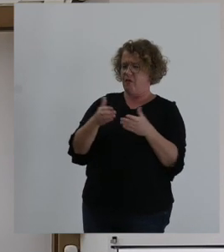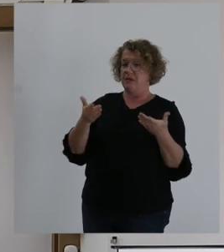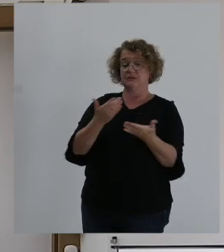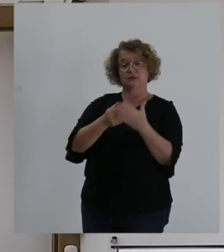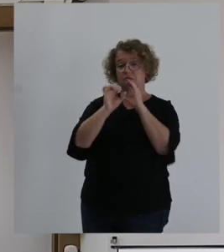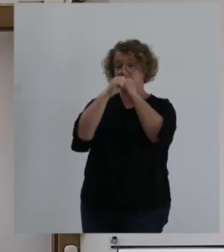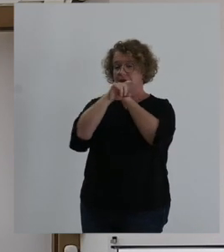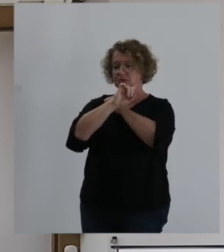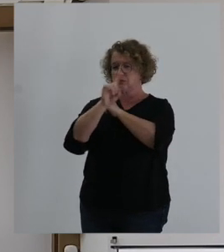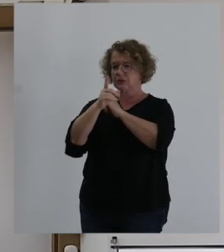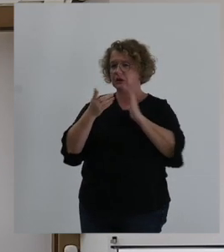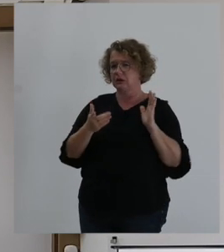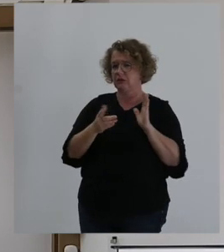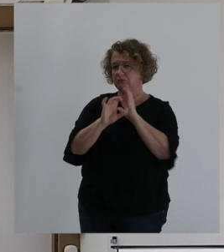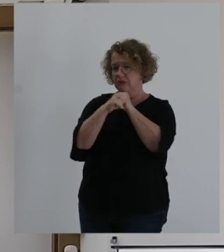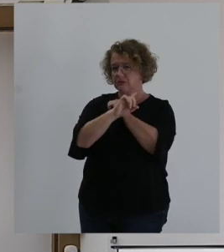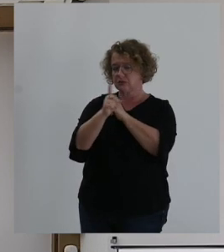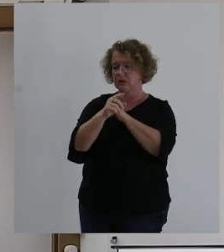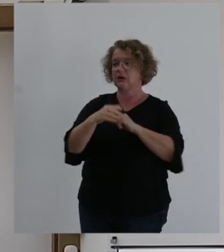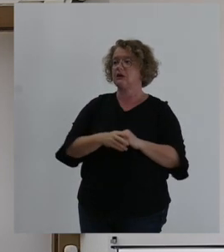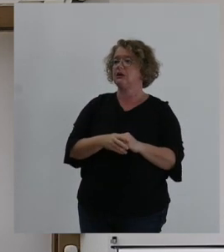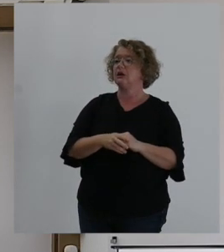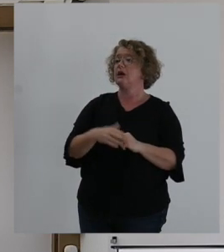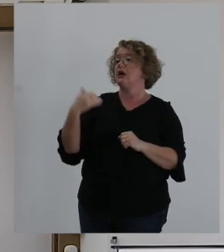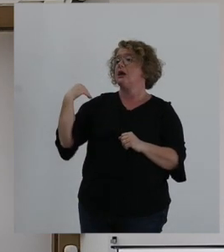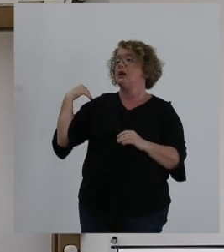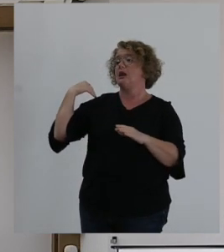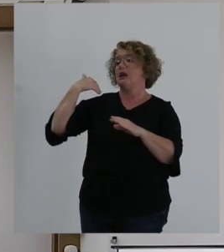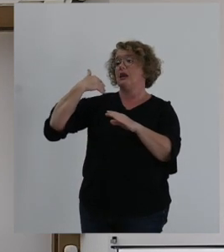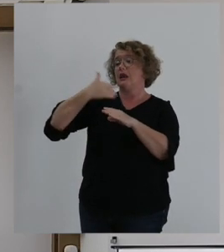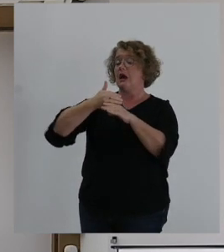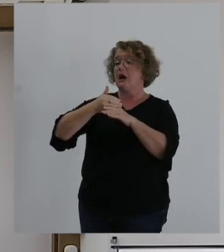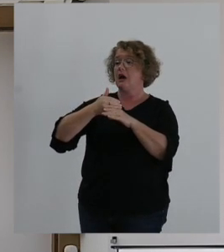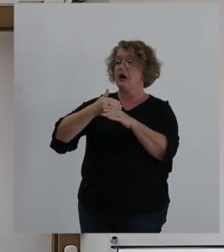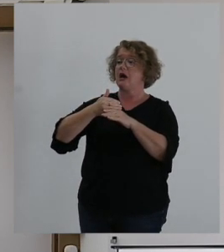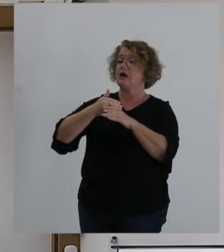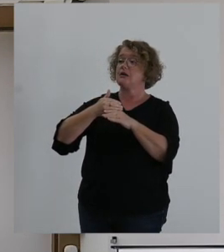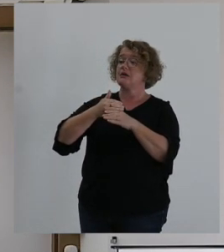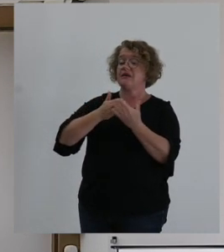secret, c'est un secret pour personne que la filière LEA ces dernières années a été extrêmement